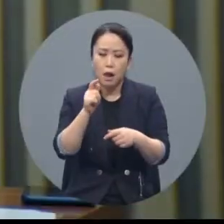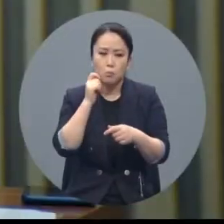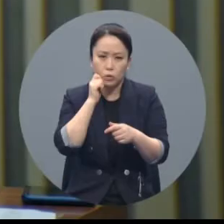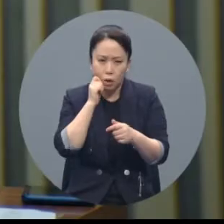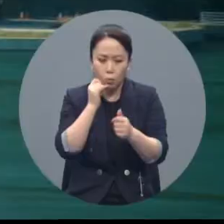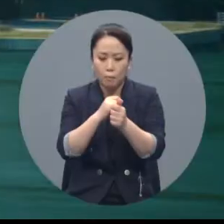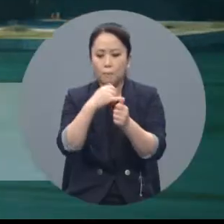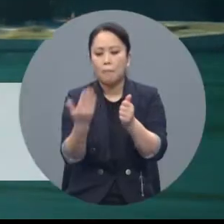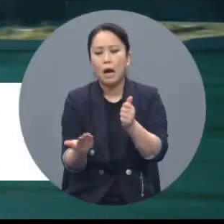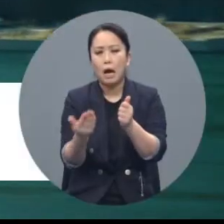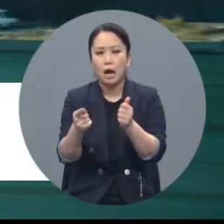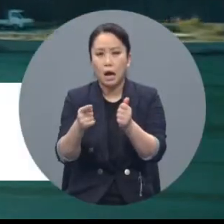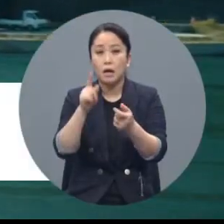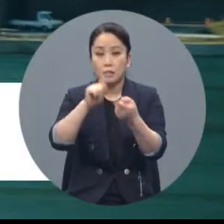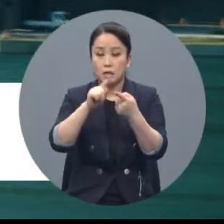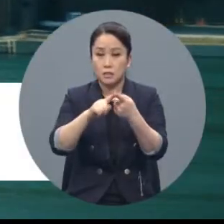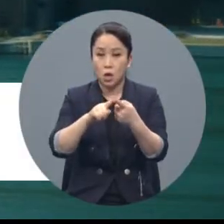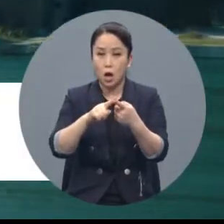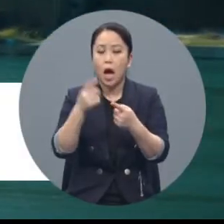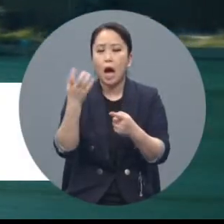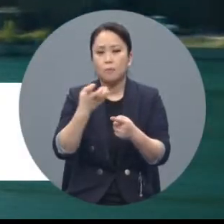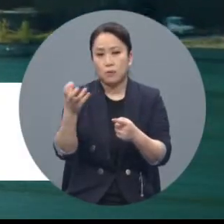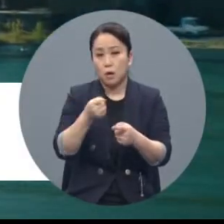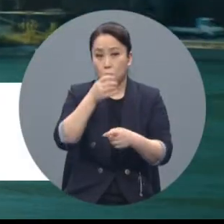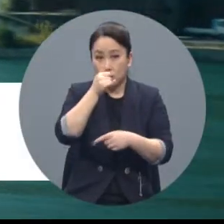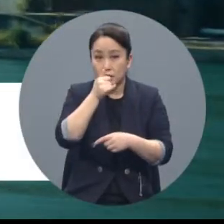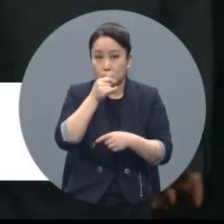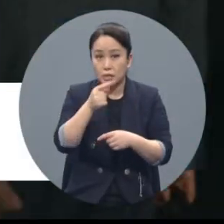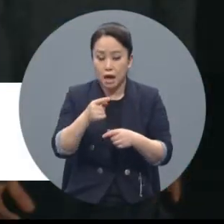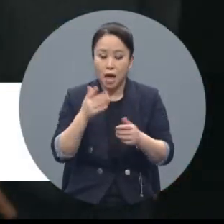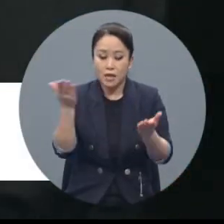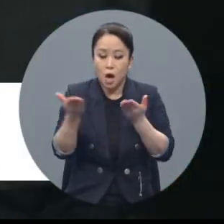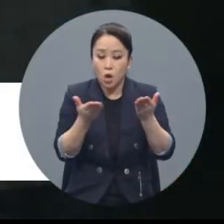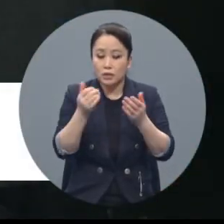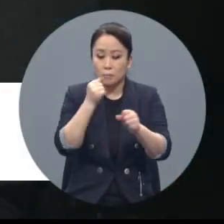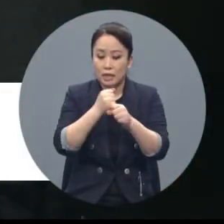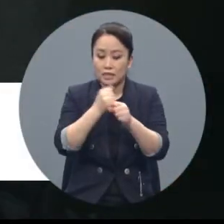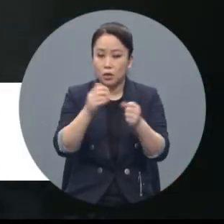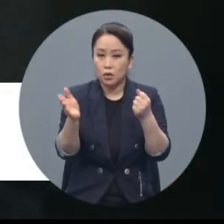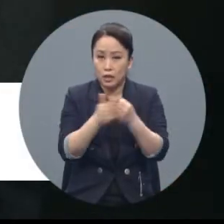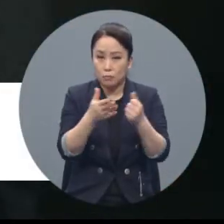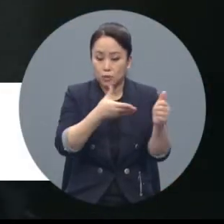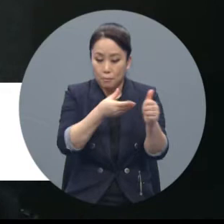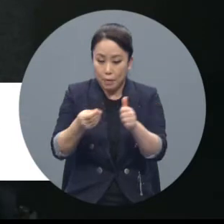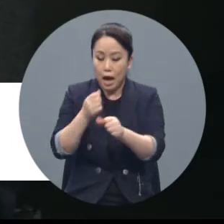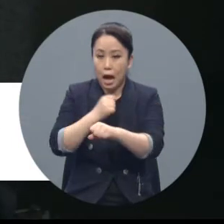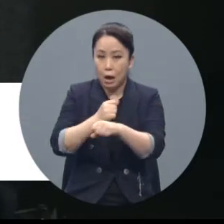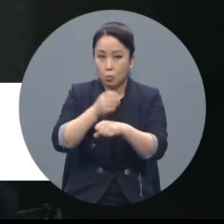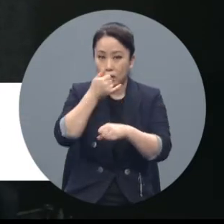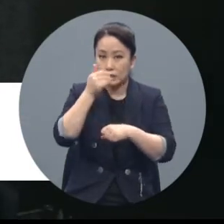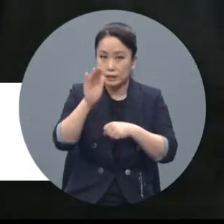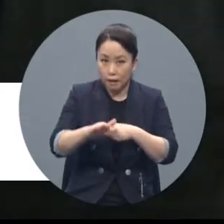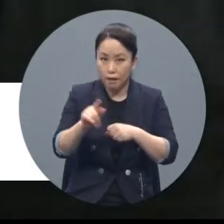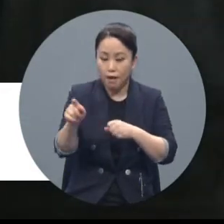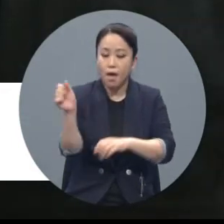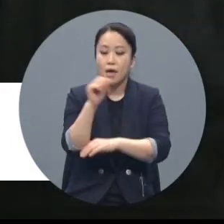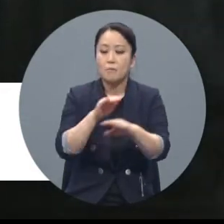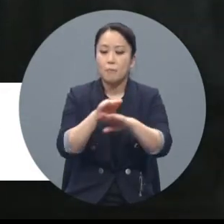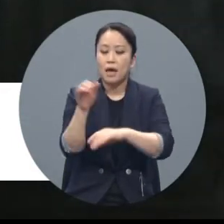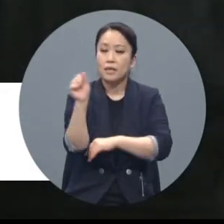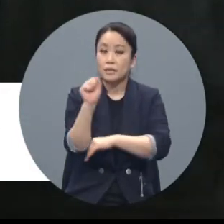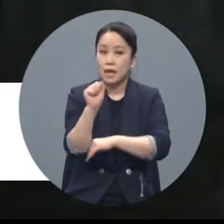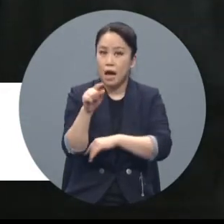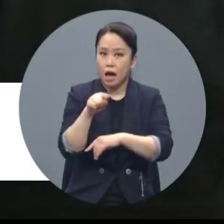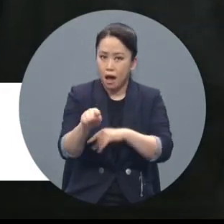있습니다. 연극 창작으로 지방에 머물게 된 그, 가까워진 전속 기사에게 속내를 털어놓는데 이 두